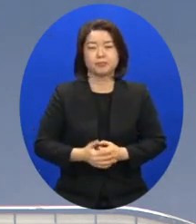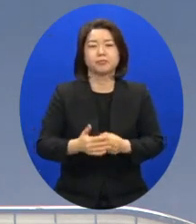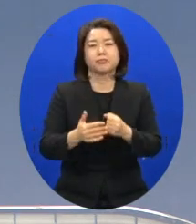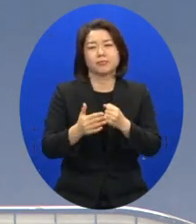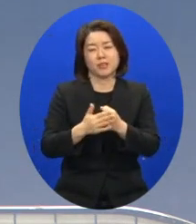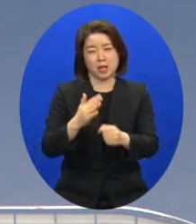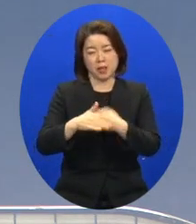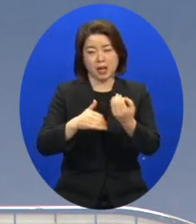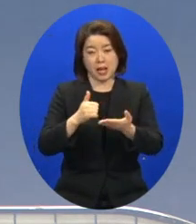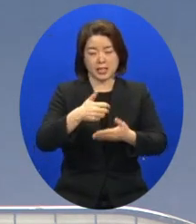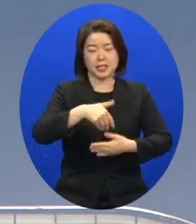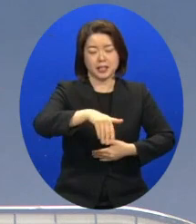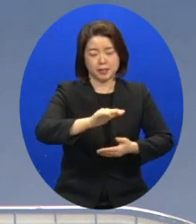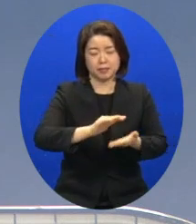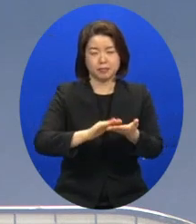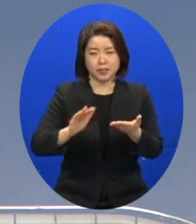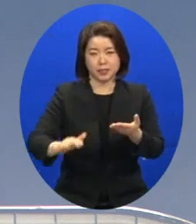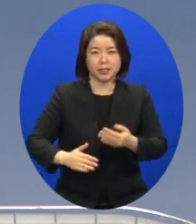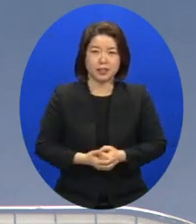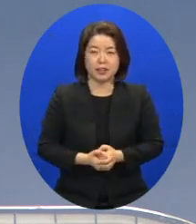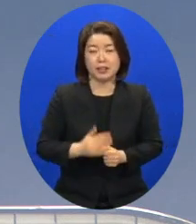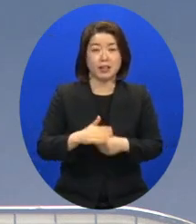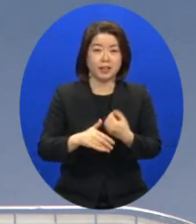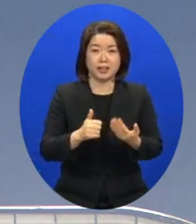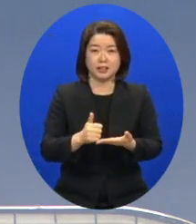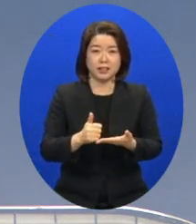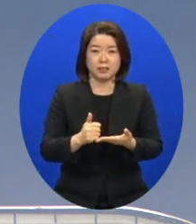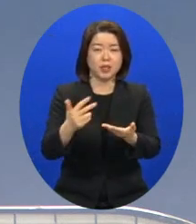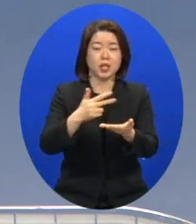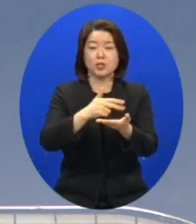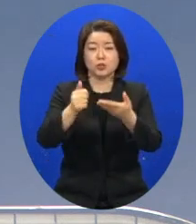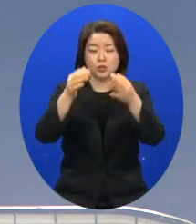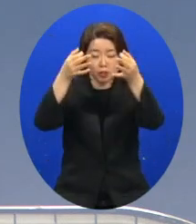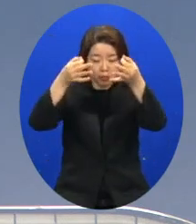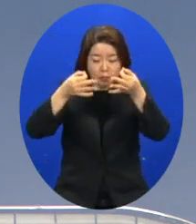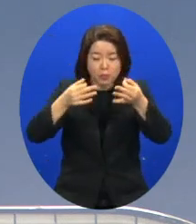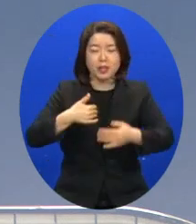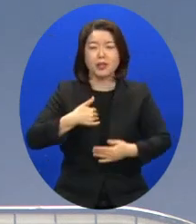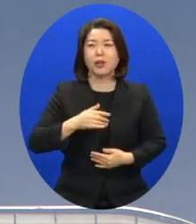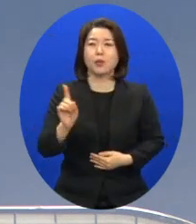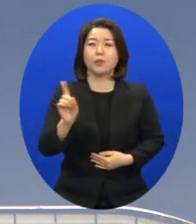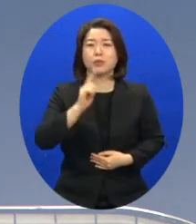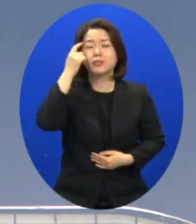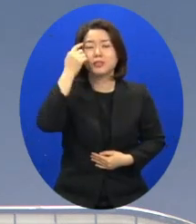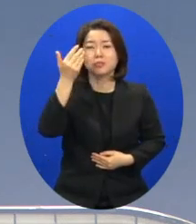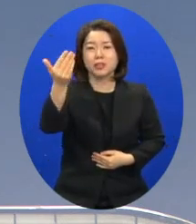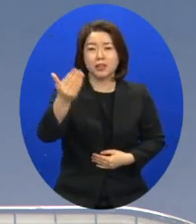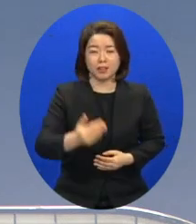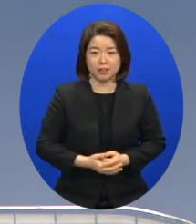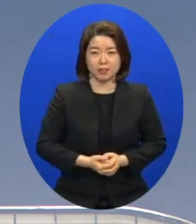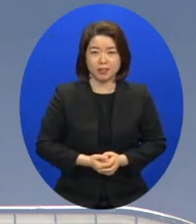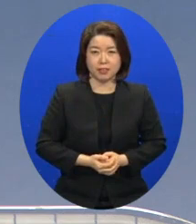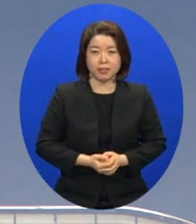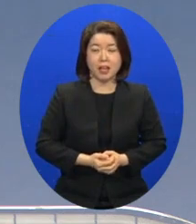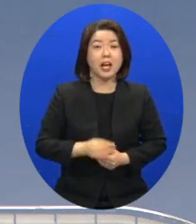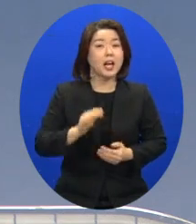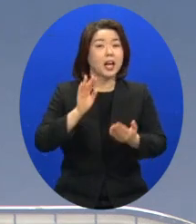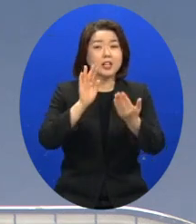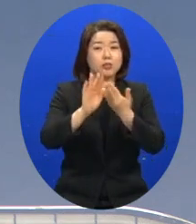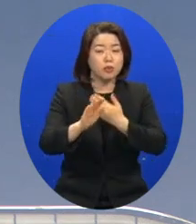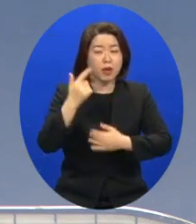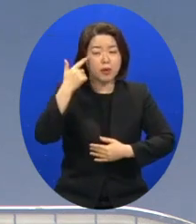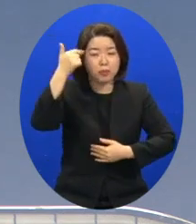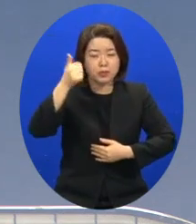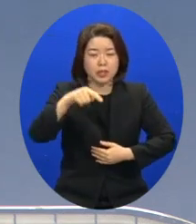하나님께 나아갑니다 하나님 주님 이 보시기에는 어떻습니까 그러면서 2분이 그 위기를